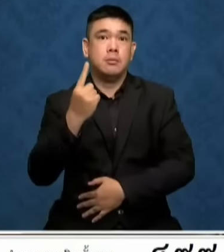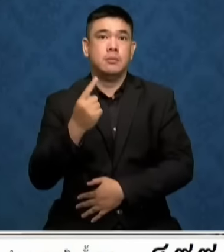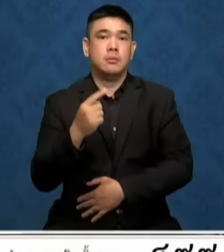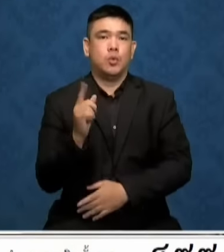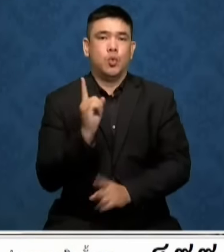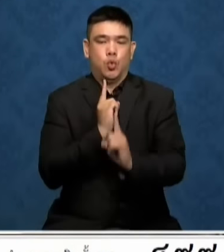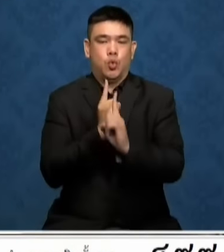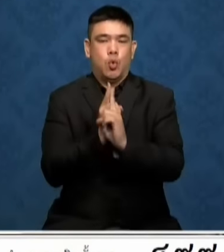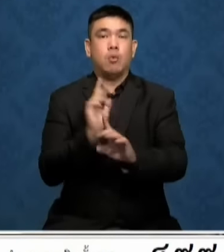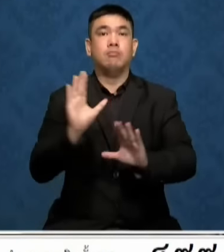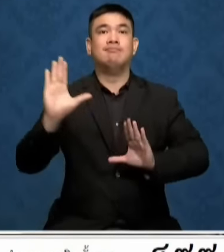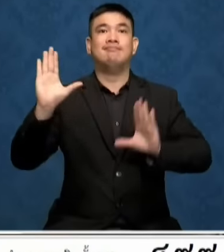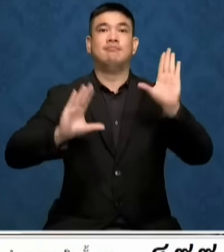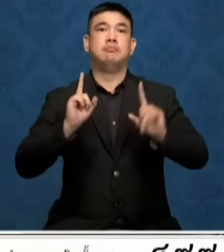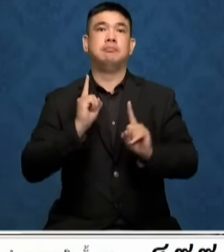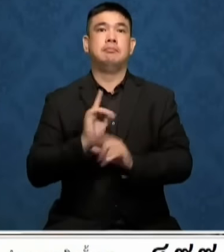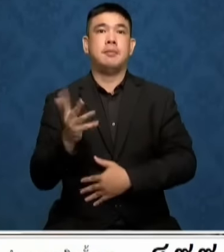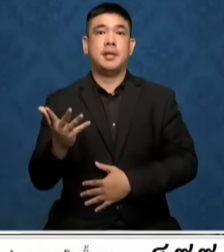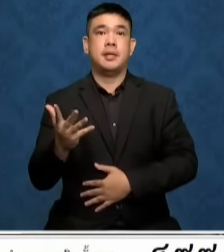ให้เป็นประชาธิปไตย